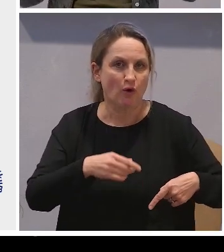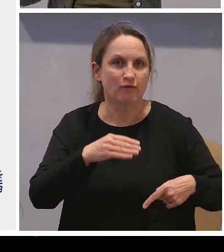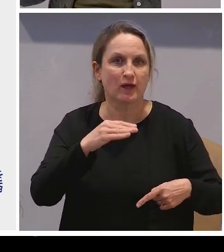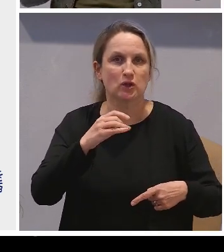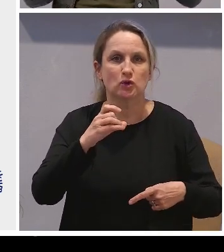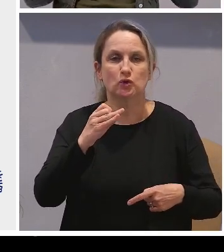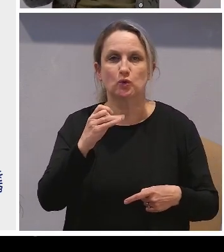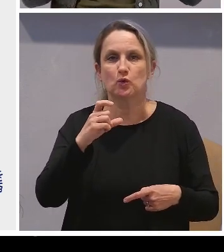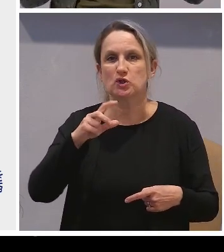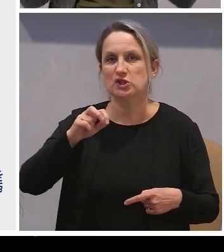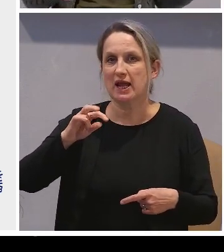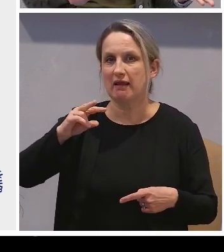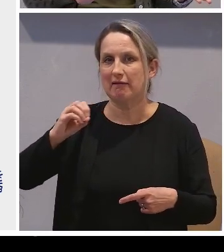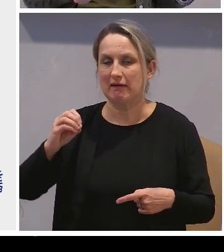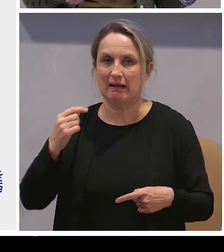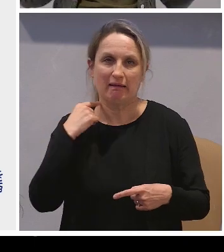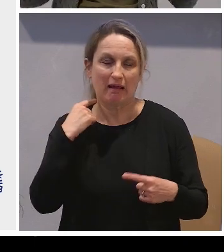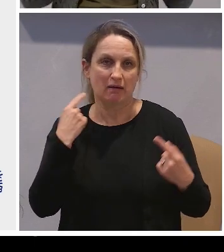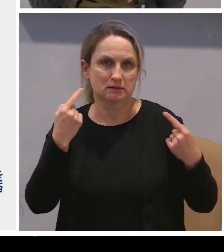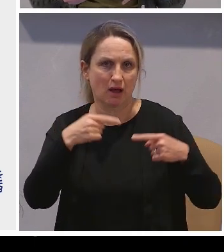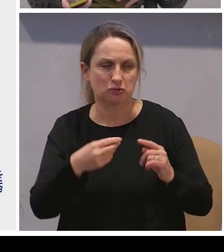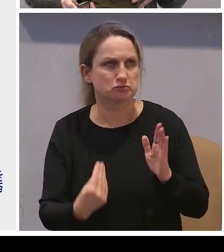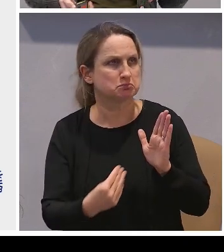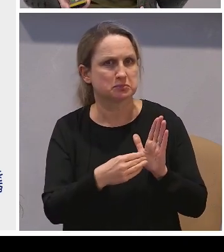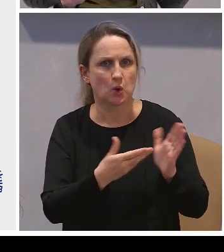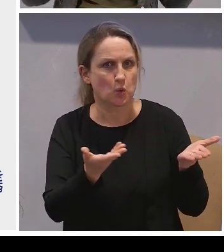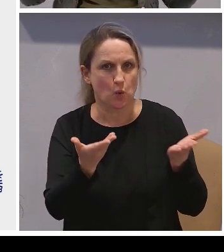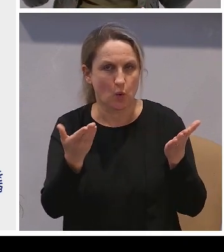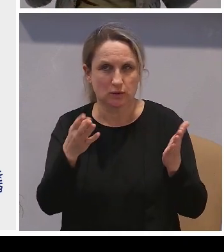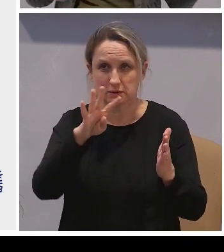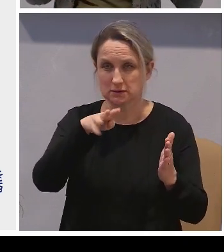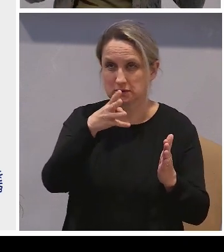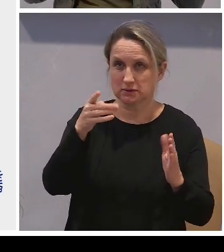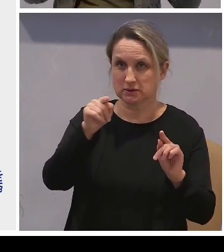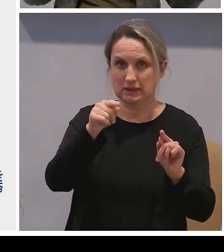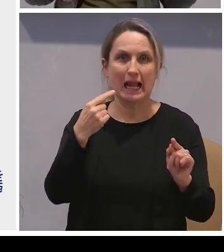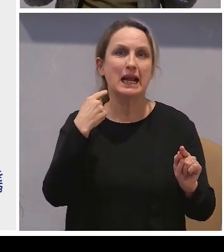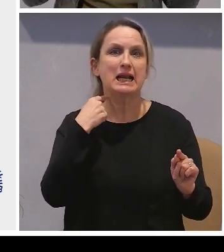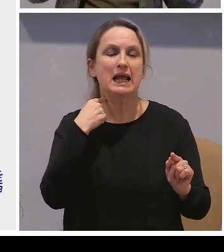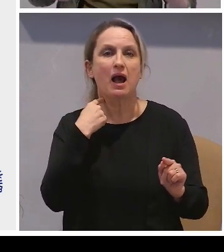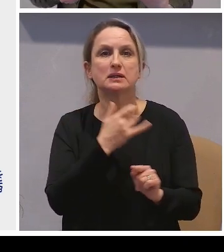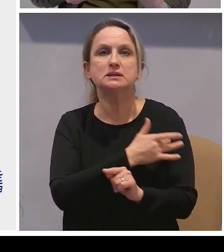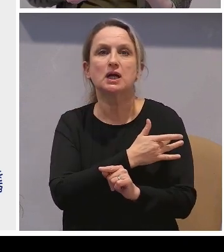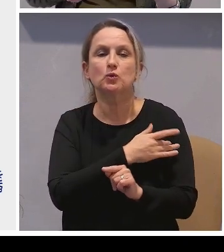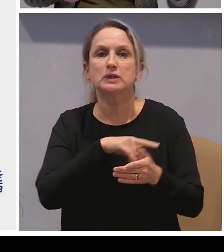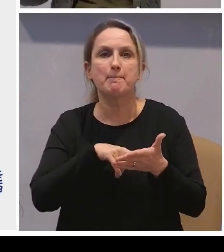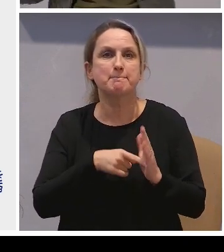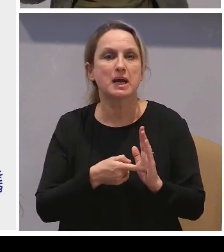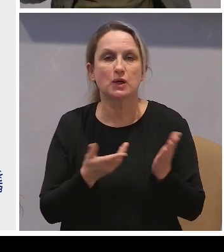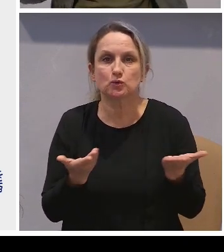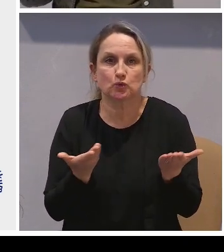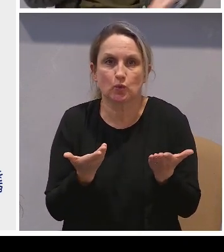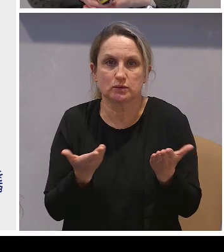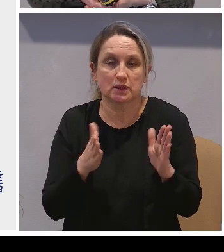earlier, lihasdüstroofia but paigutama või üldse lihashaiguse, et kui meil on I figured kus I see would talk about where we lihase should nõrkuse põhjus võib olla, uh, siis see võib